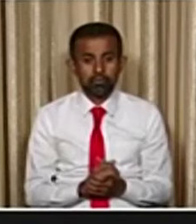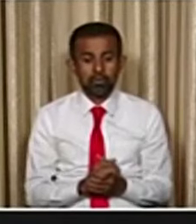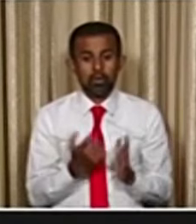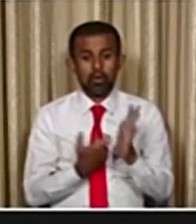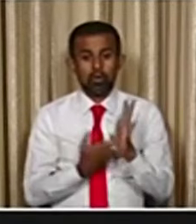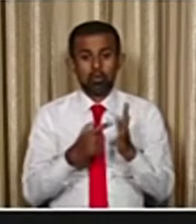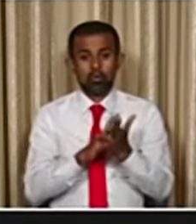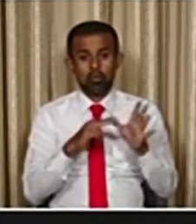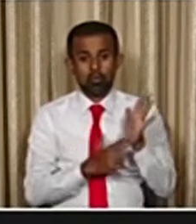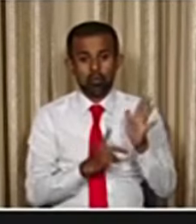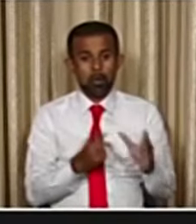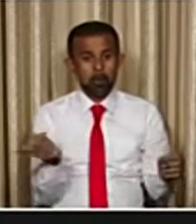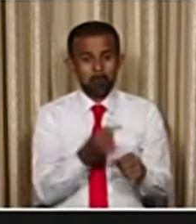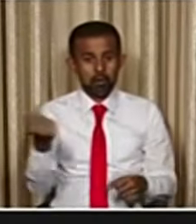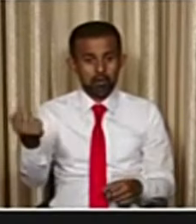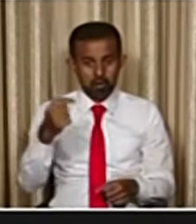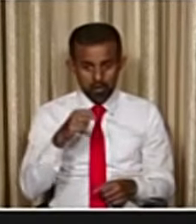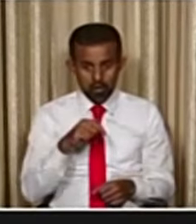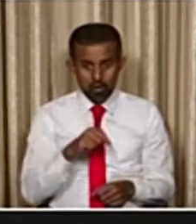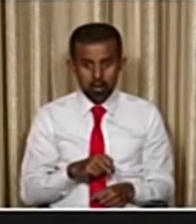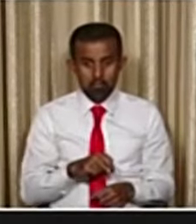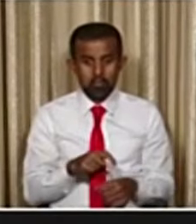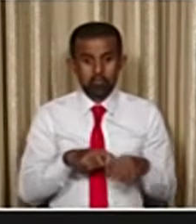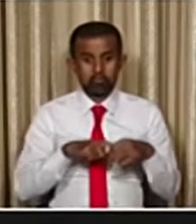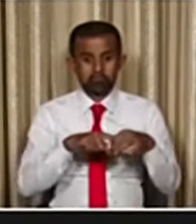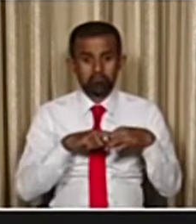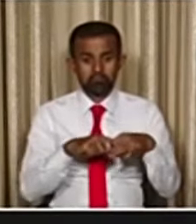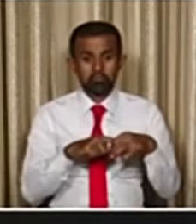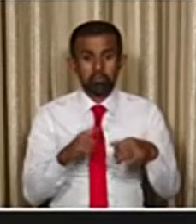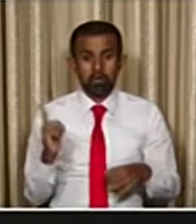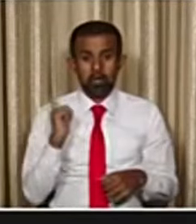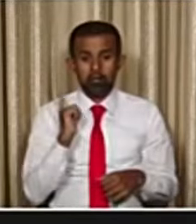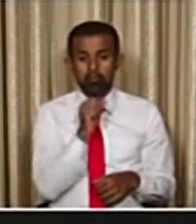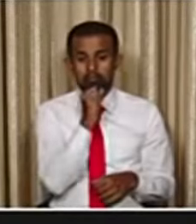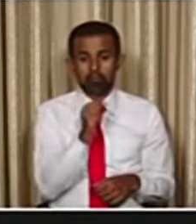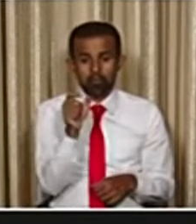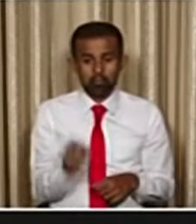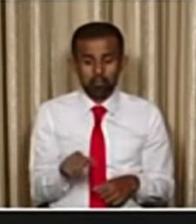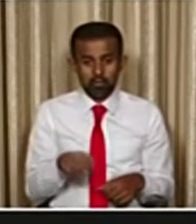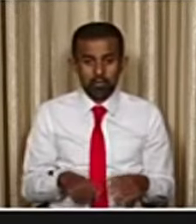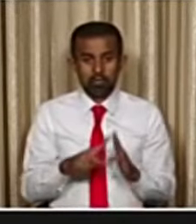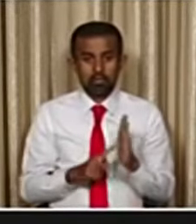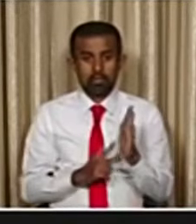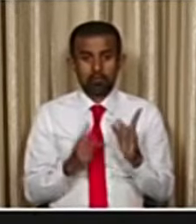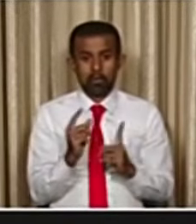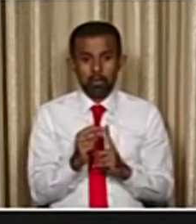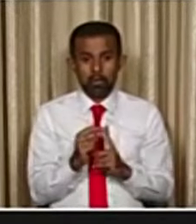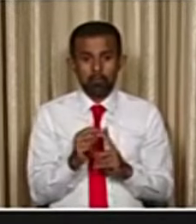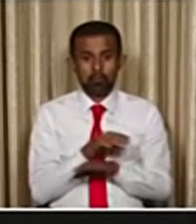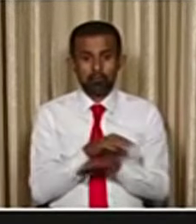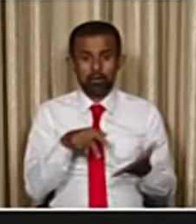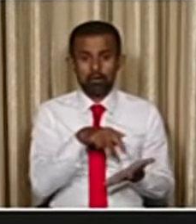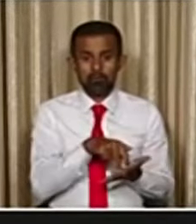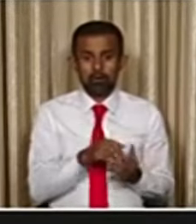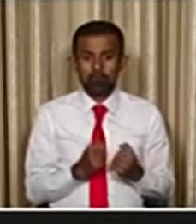රෝහණ විජේවීරව මරන්න ආපු ඒ ප්‍රශ්න කිරීම වල ඉන්න යුද හමුදා විශ්‍රාමිකයෝ අද JVP කඳවුරේ JVP ස්ටේජ් එකේ